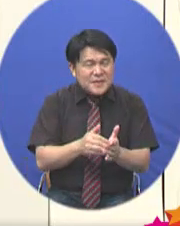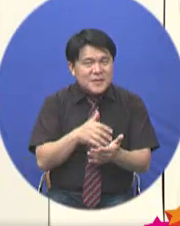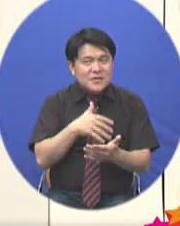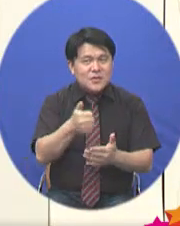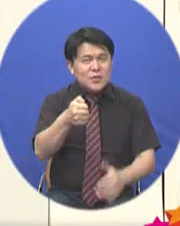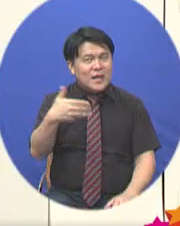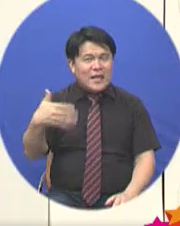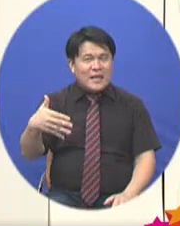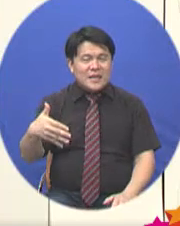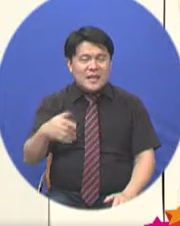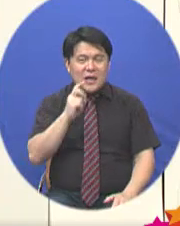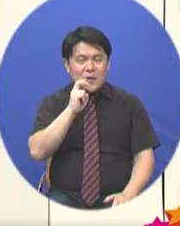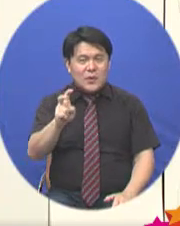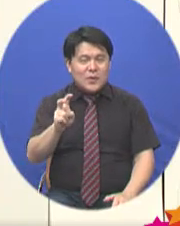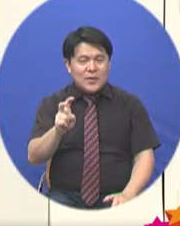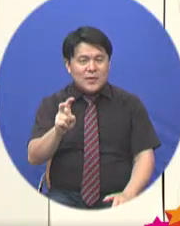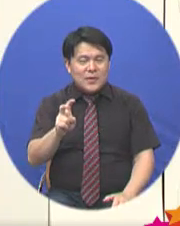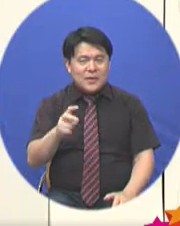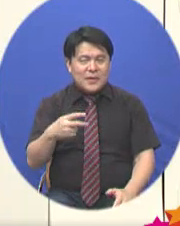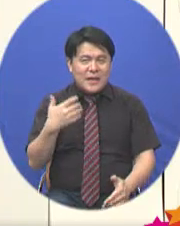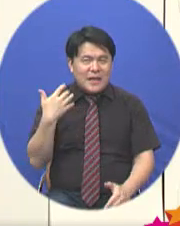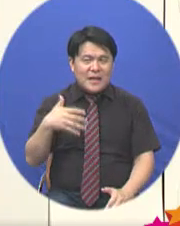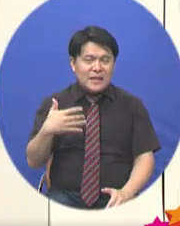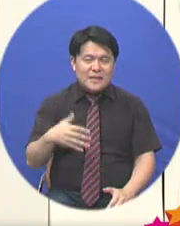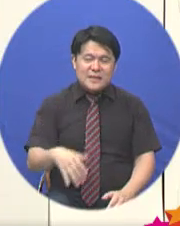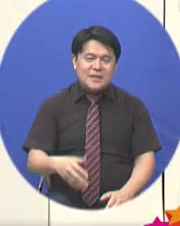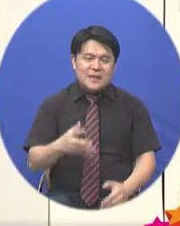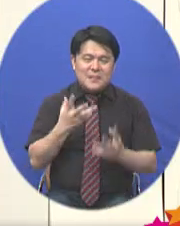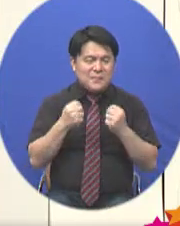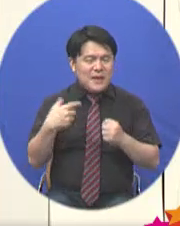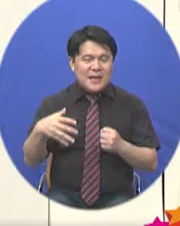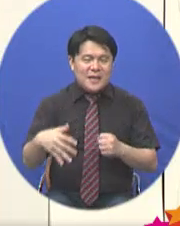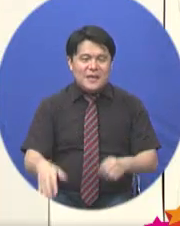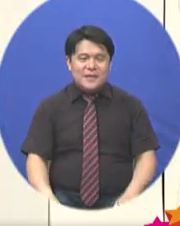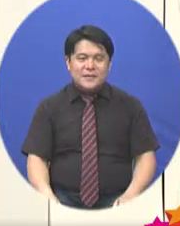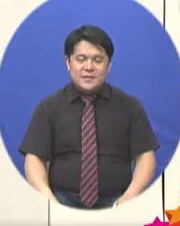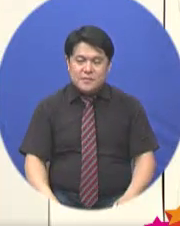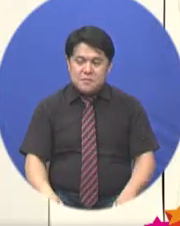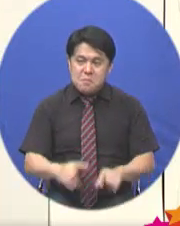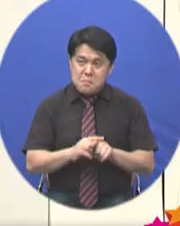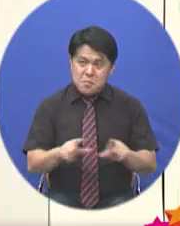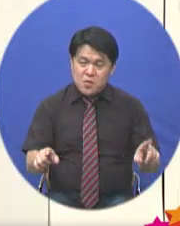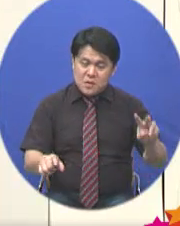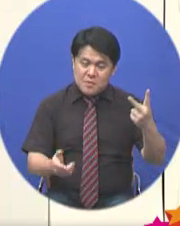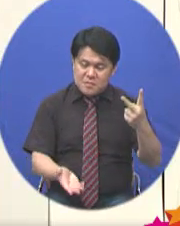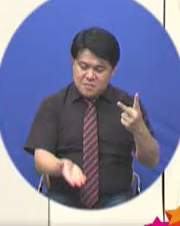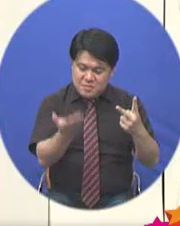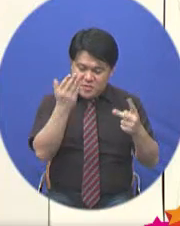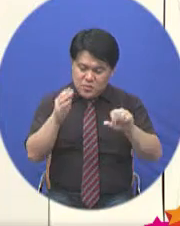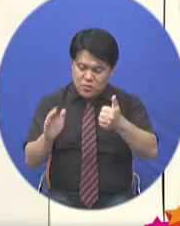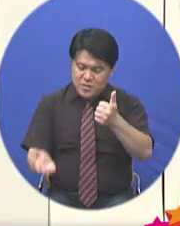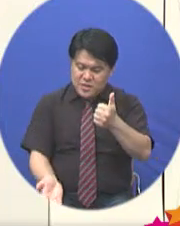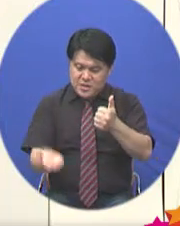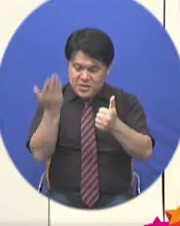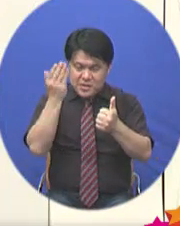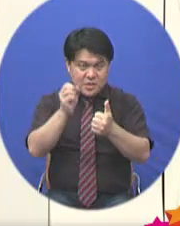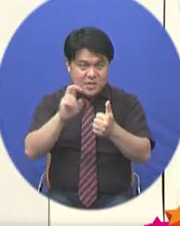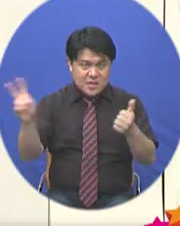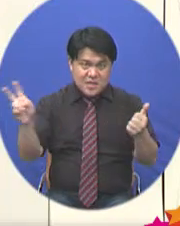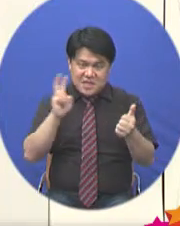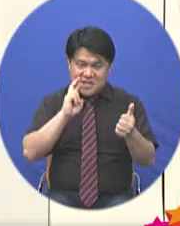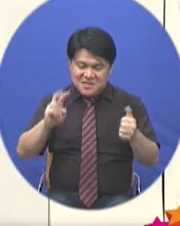불러봤어요. 한번 해보는 거예요. 아. 50번도 못 불러봤어요? 못 불러봤는데. 어마어마하시네. 보통 200번에서 500번 불러야 도전하는데.